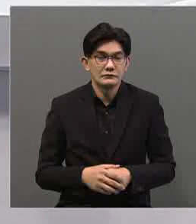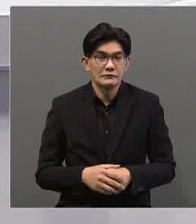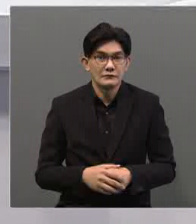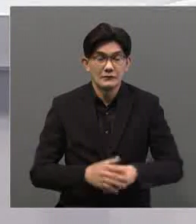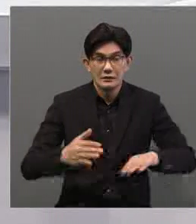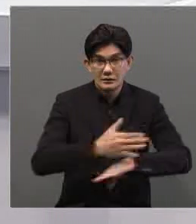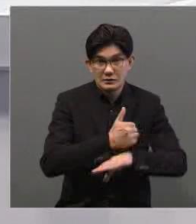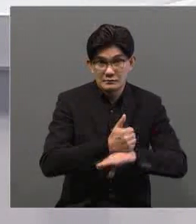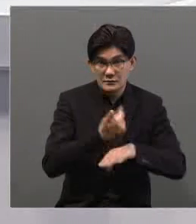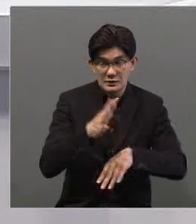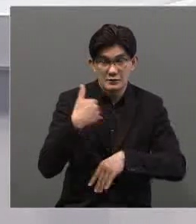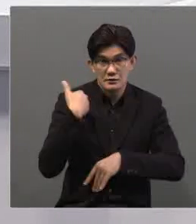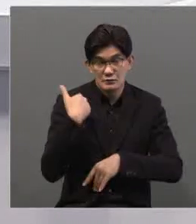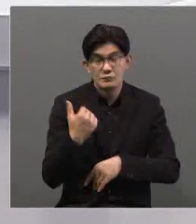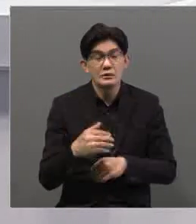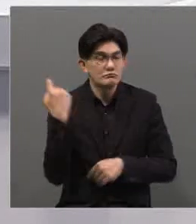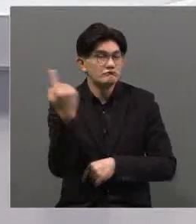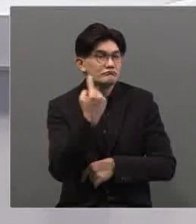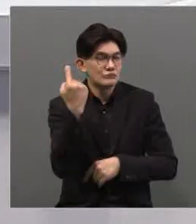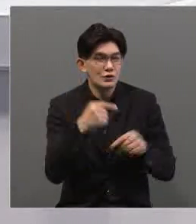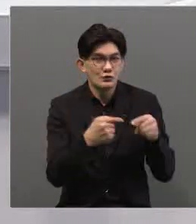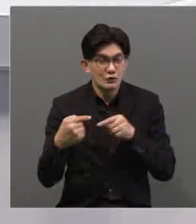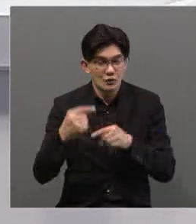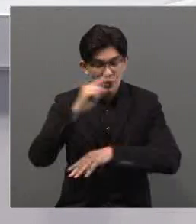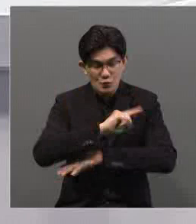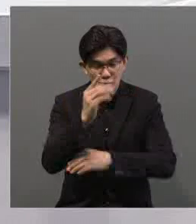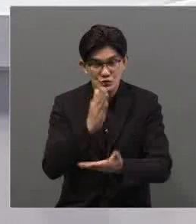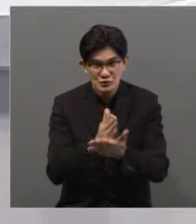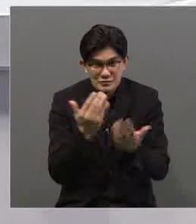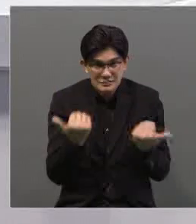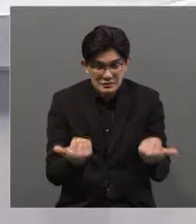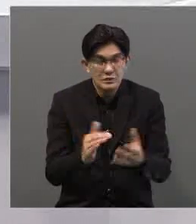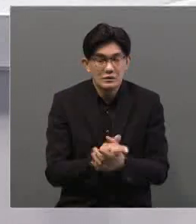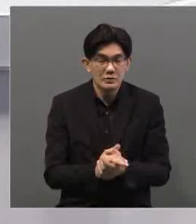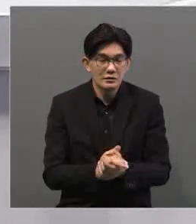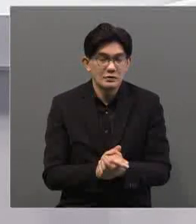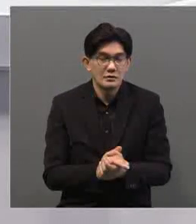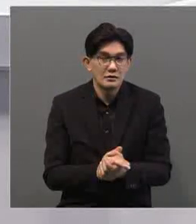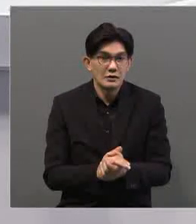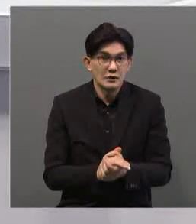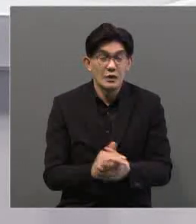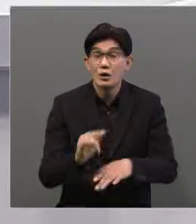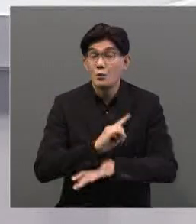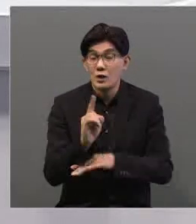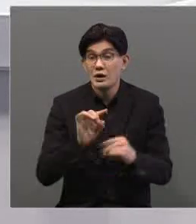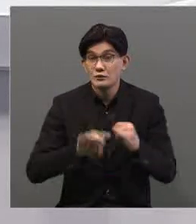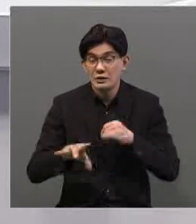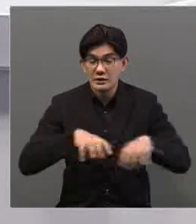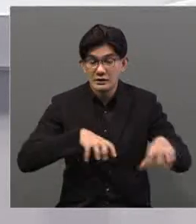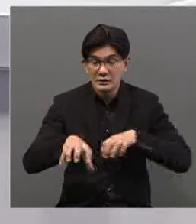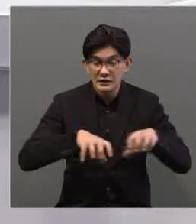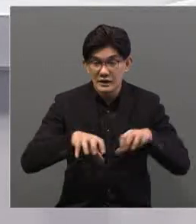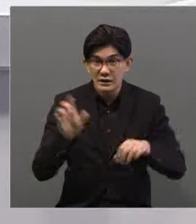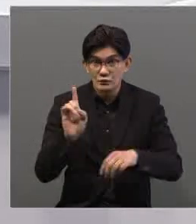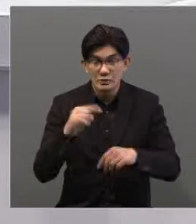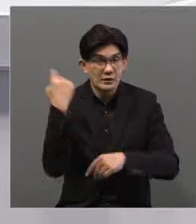จากเรื่องของการเมืองนะคะเดี๋ยวพาคุณผู้ชมไปเที่ยวกันบ้างดีกว่าไหนๆก็วันหยุดสุดสัปดาห์นะคะเดี๋ยวพาไปดูบรรยากาศวันสุดท้ายค่ะของการจัดงาน